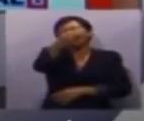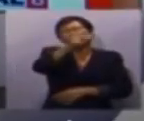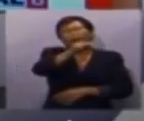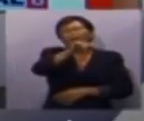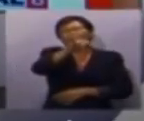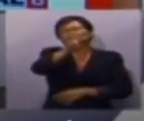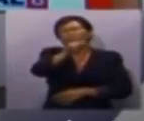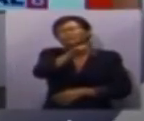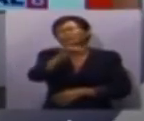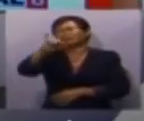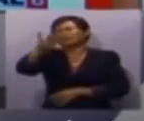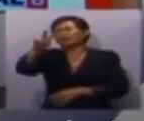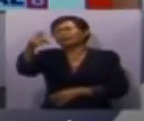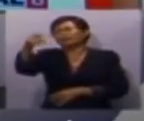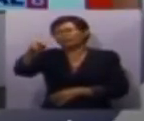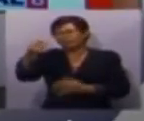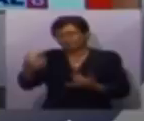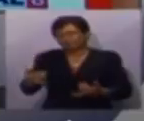Puri.